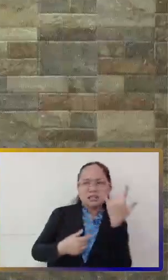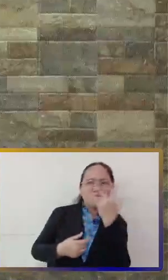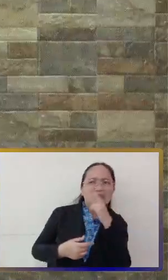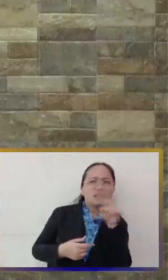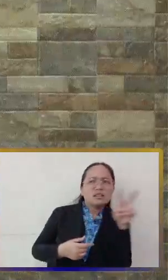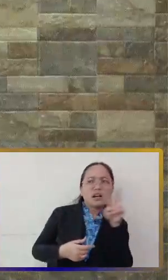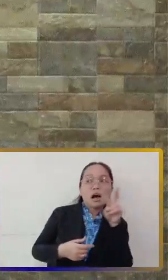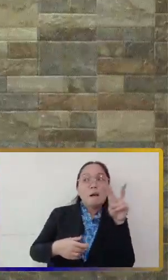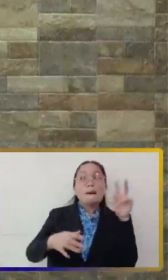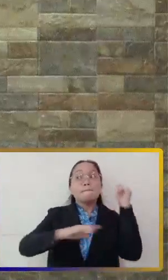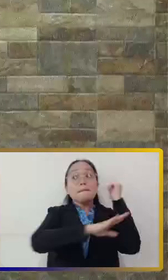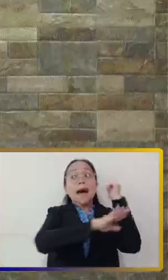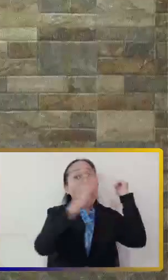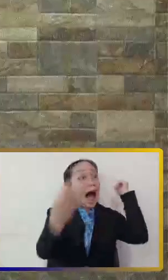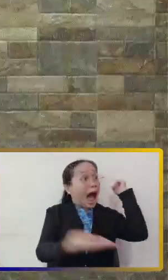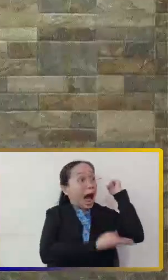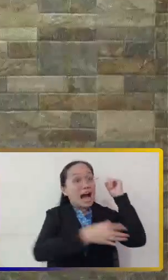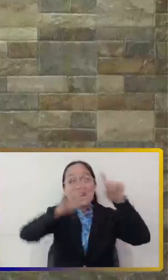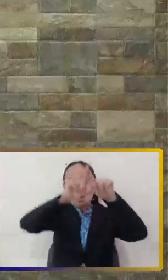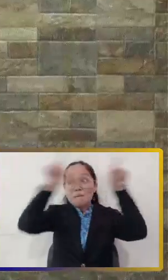Sabi ko,